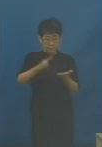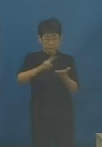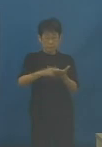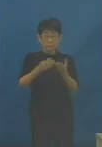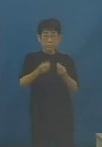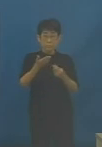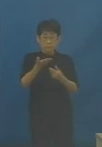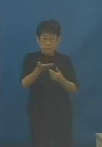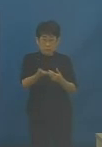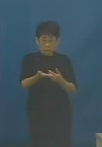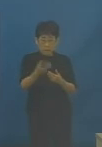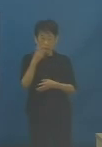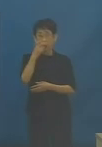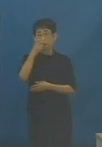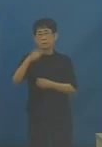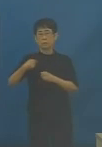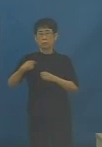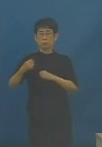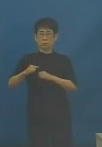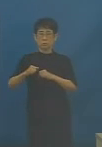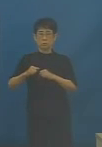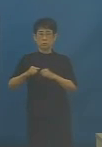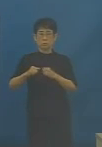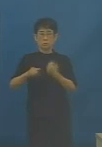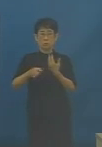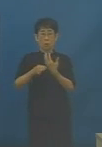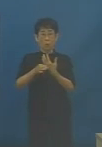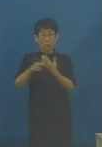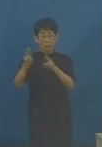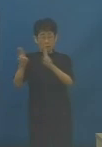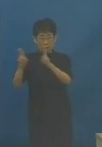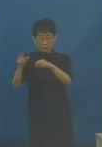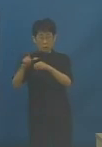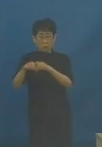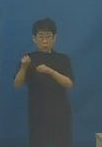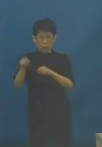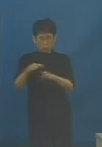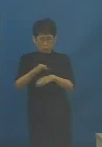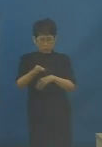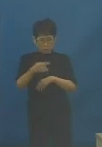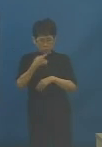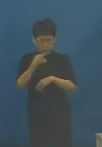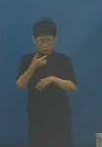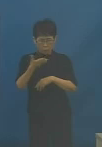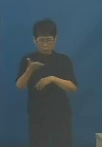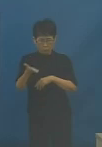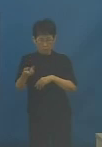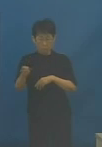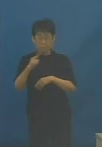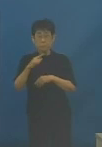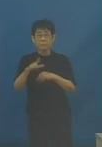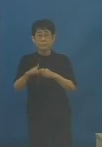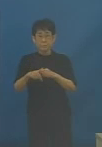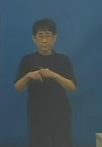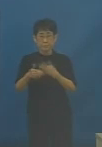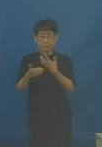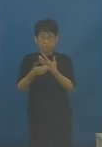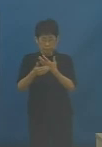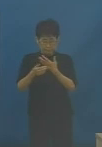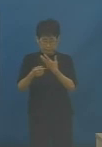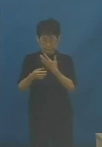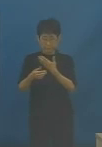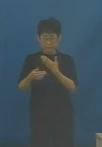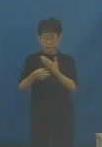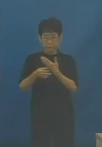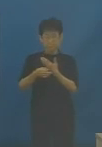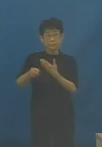。で当然ながら保険屋さんがこの人支払いおかしいんじゃないかって言ってきたときに、その診療書と